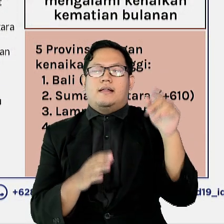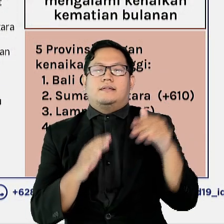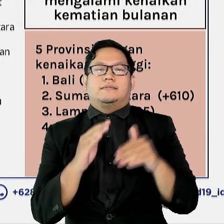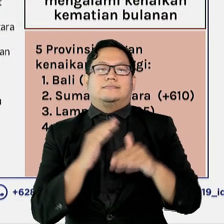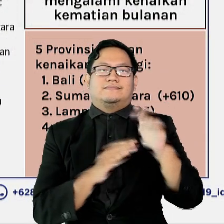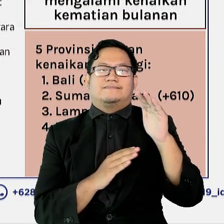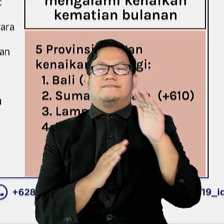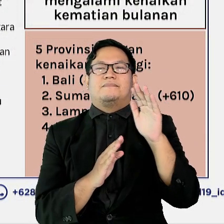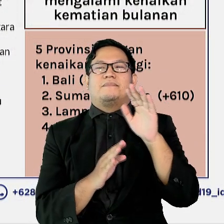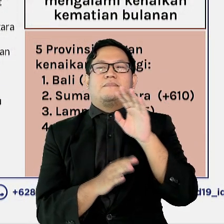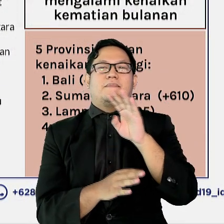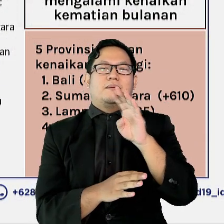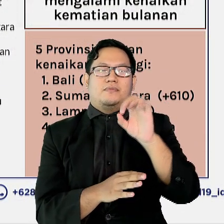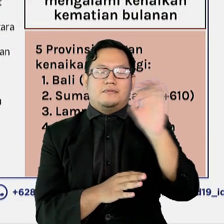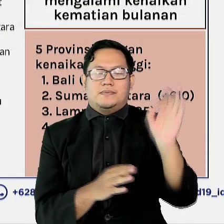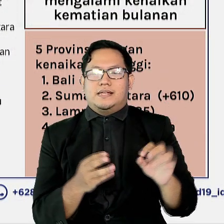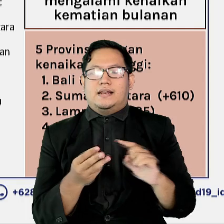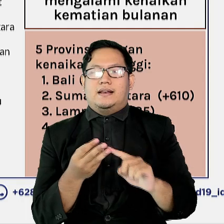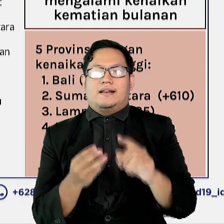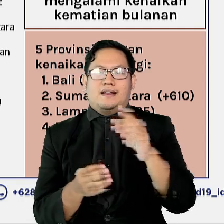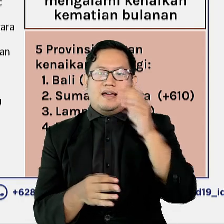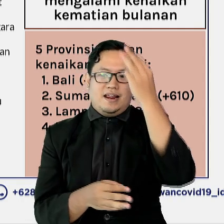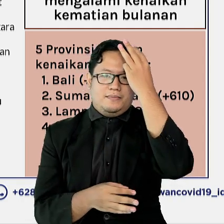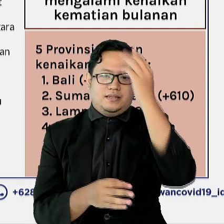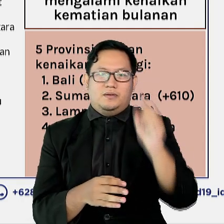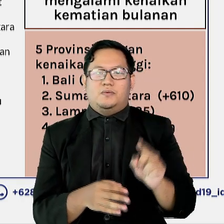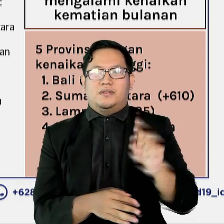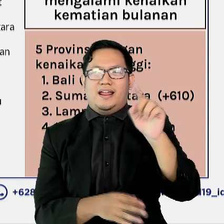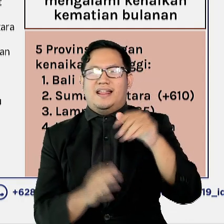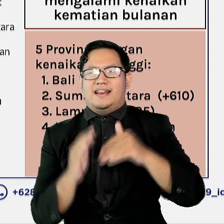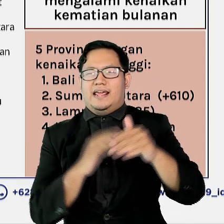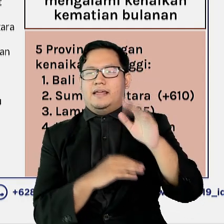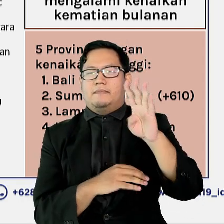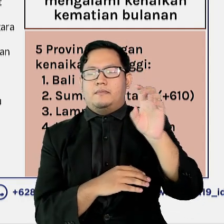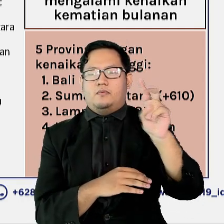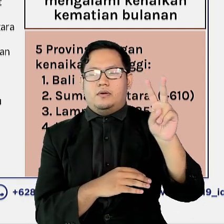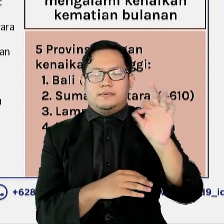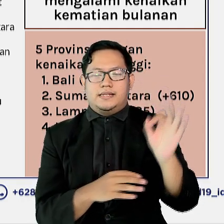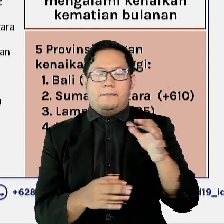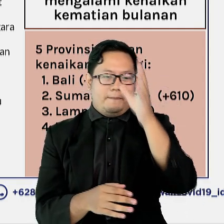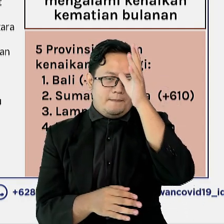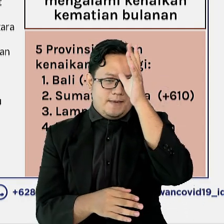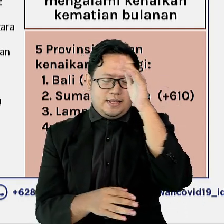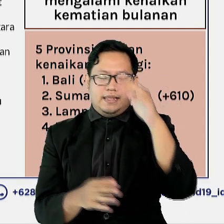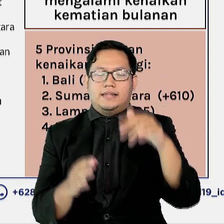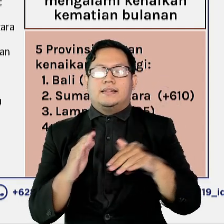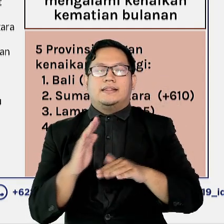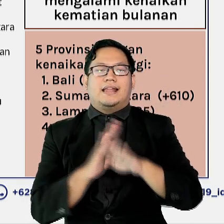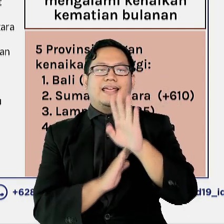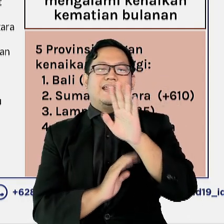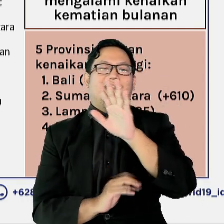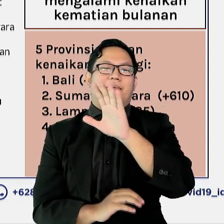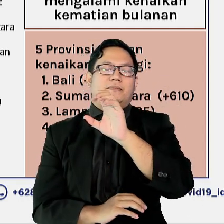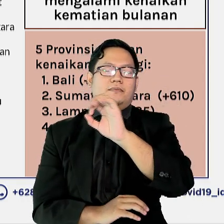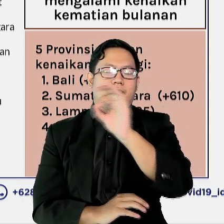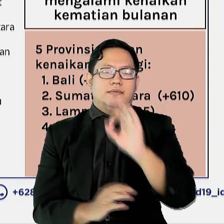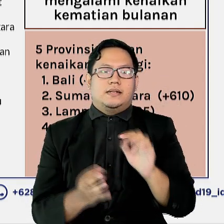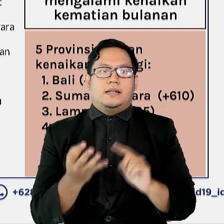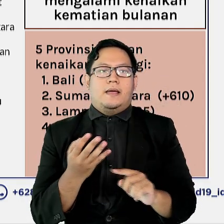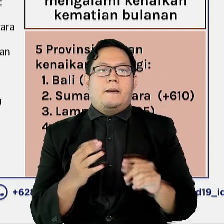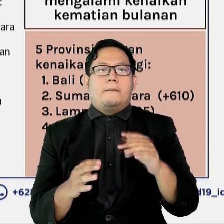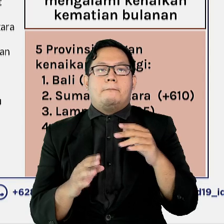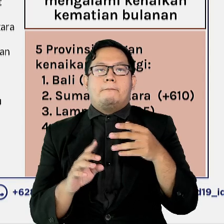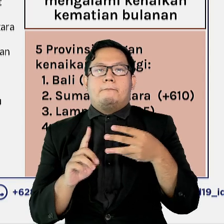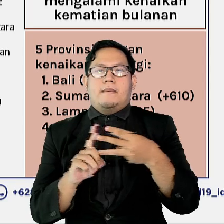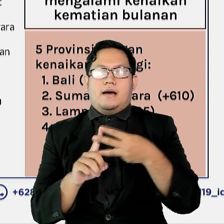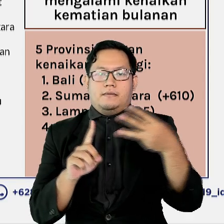Utara naik 24%, Bali naik 15%, Bangka Belitung naik 10%,